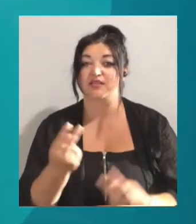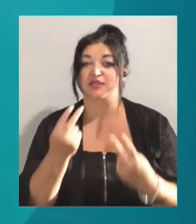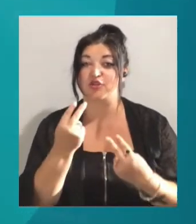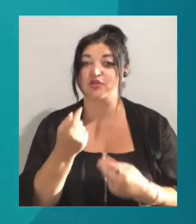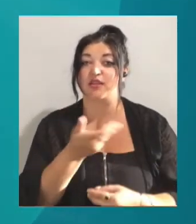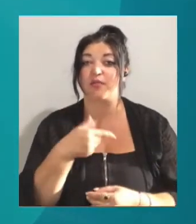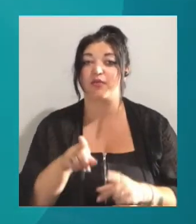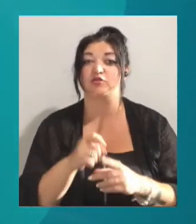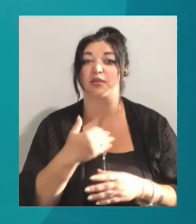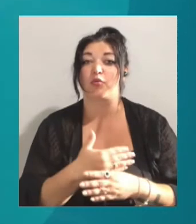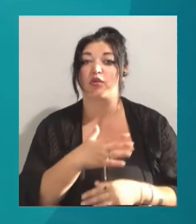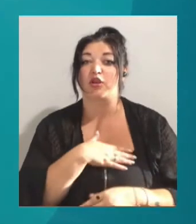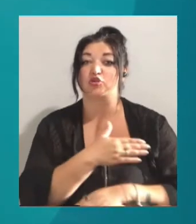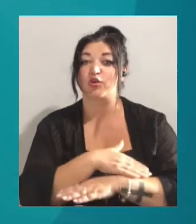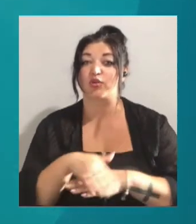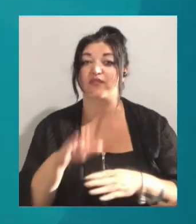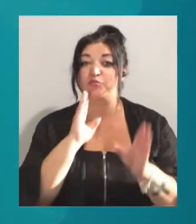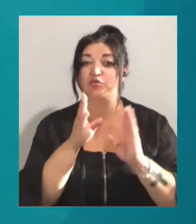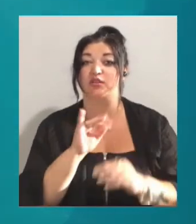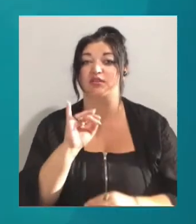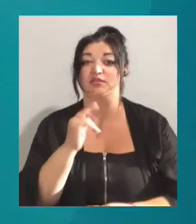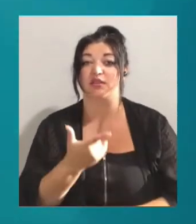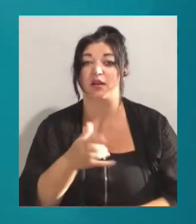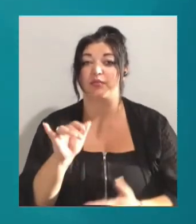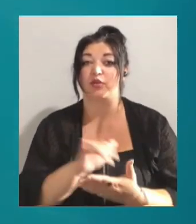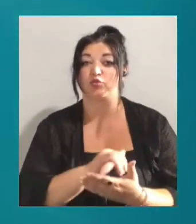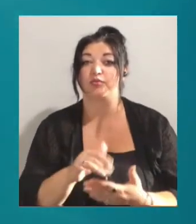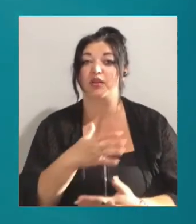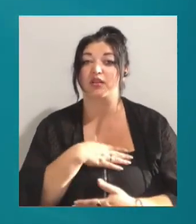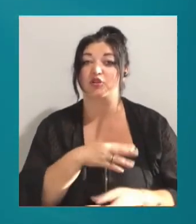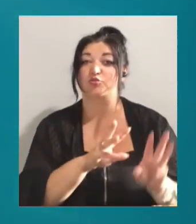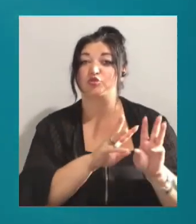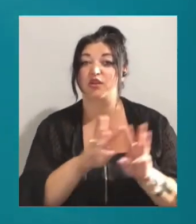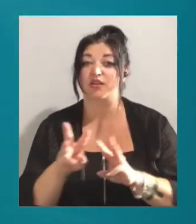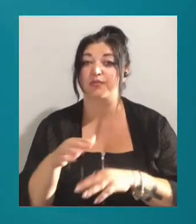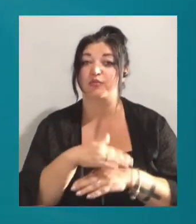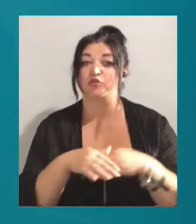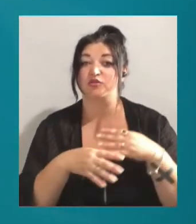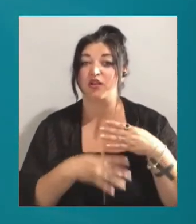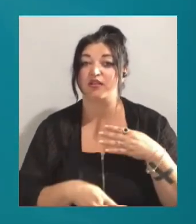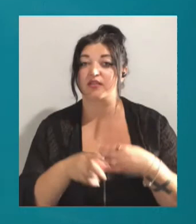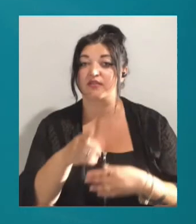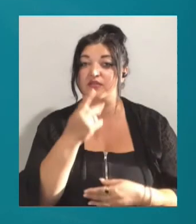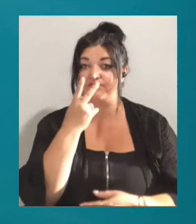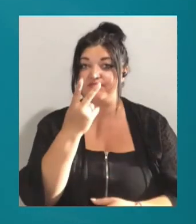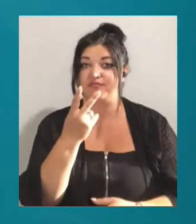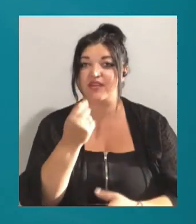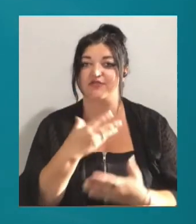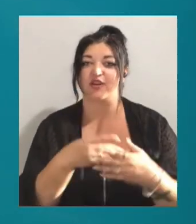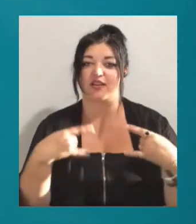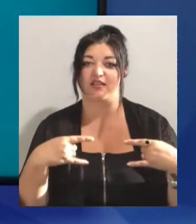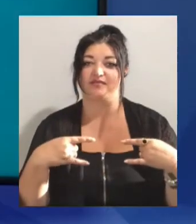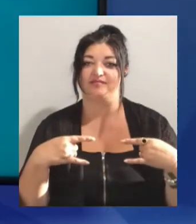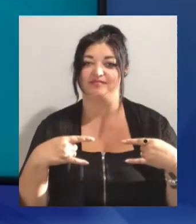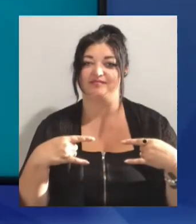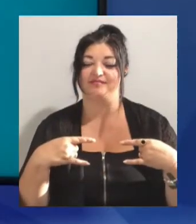за нами також за допомогою наших сторінок – на Фейсбуці, в Інстаграмі, на Ютуб та на нашому сайті. Посилання на них ви бачите на своїх